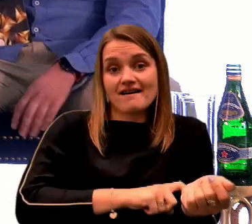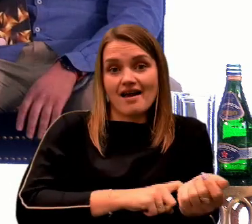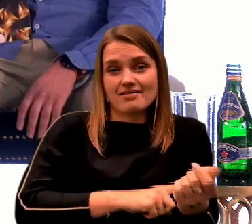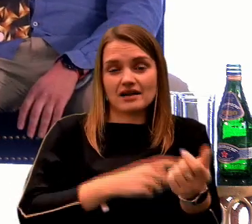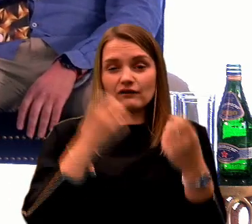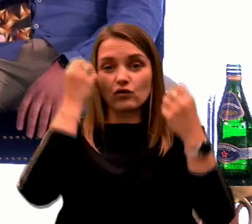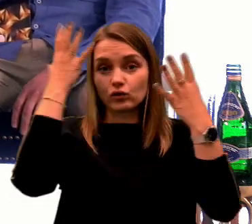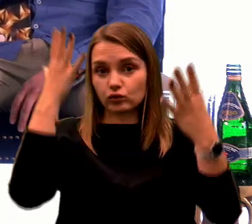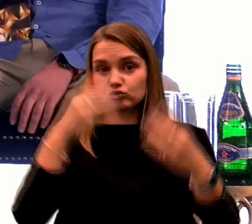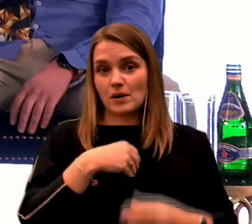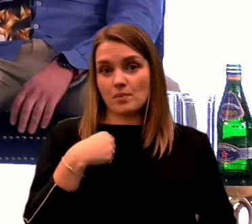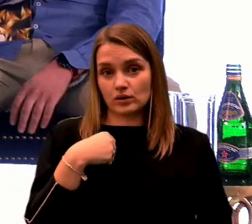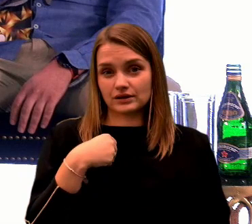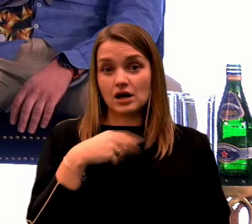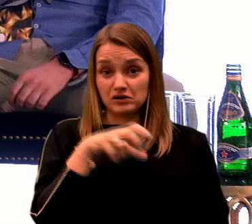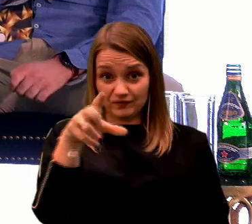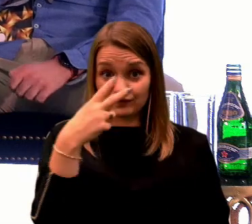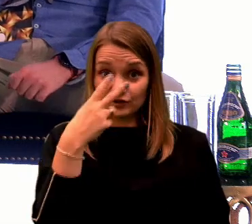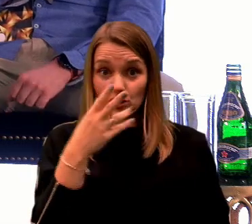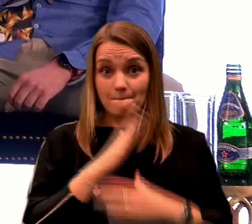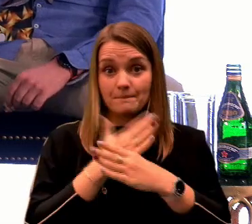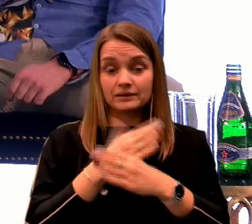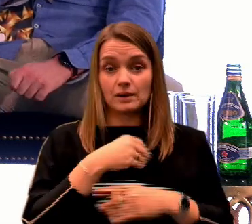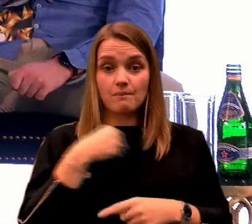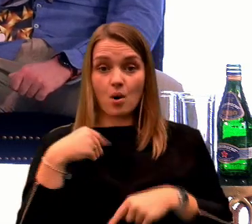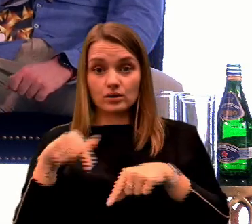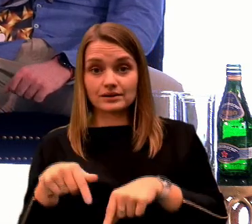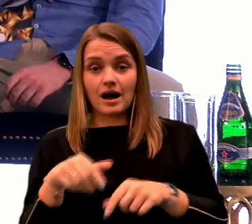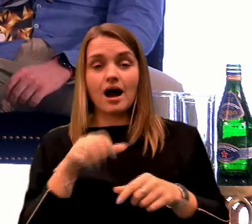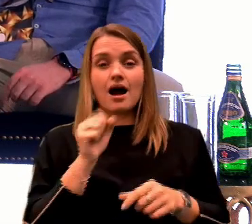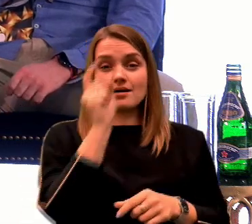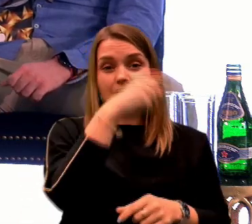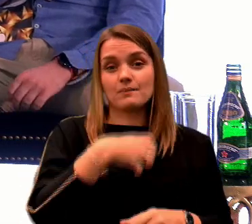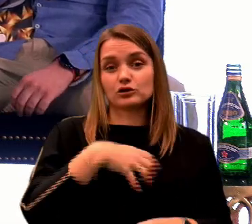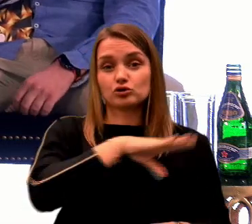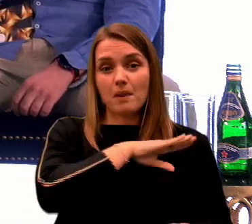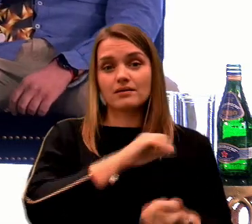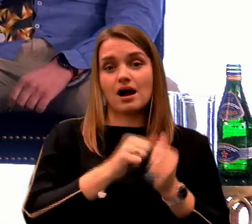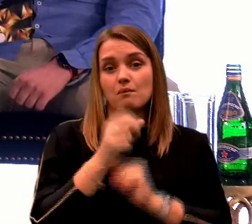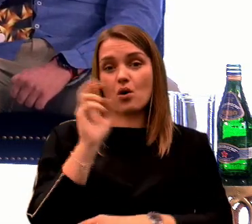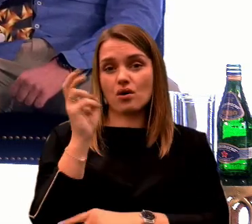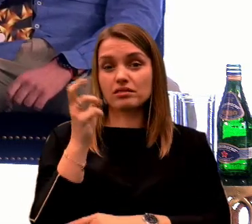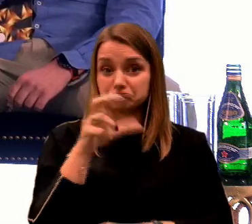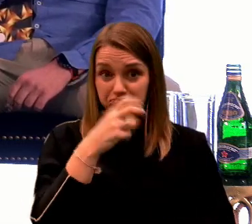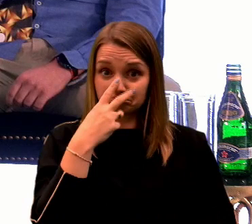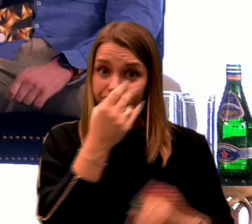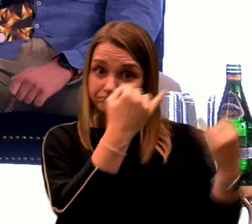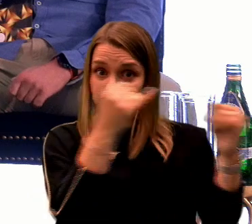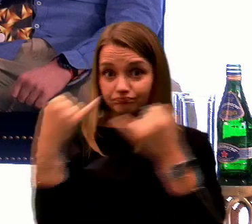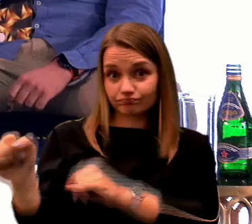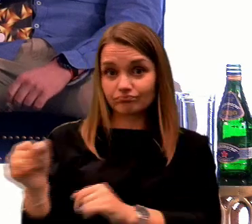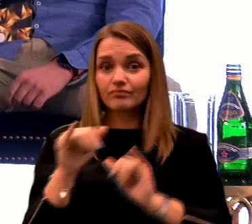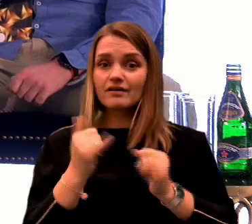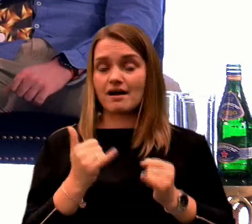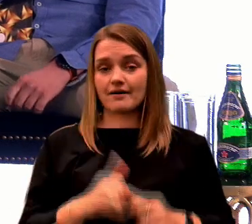Czy ty widzisz jakąś różnicę między polskimi pracownikami, a na przykład hiszpańskimi czy holenderskimi? Takiej wolności, której potrzebują do działania.